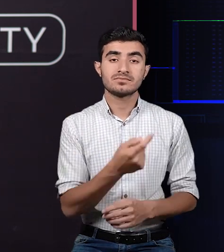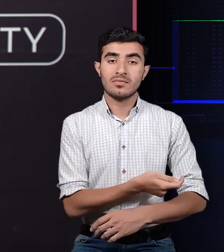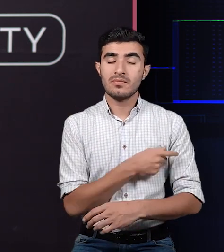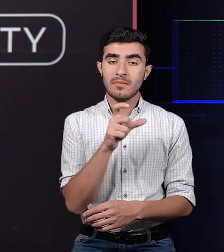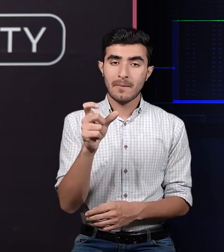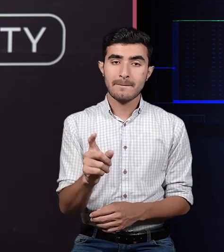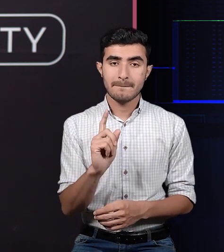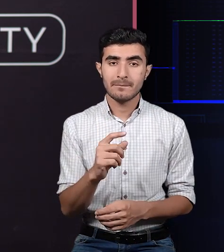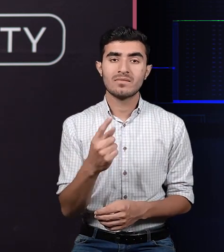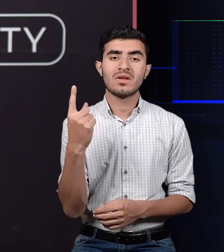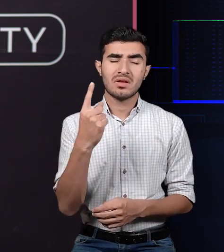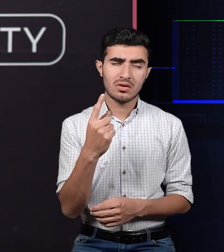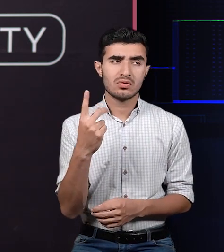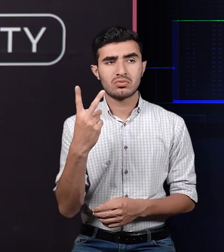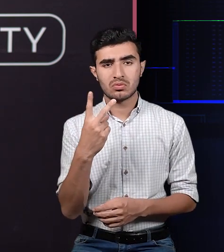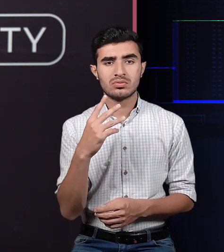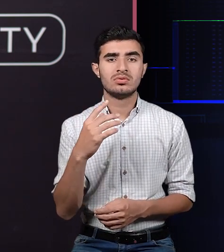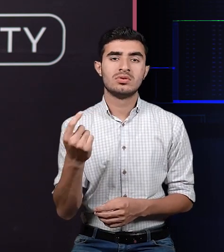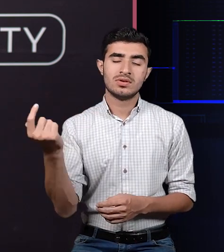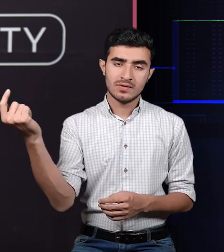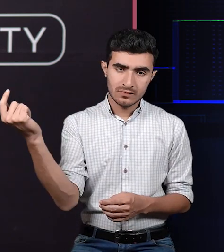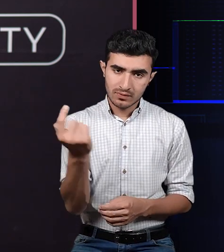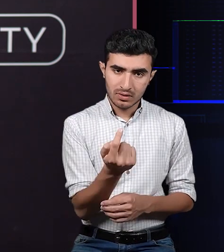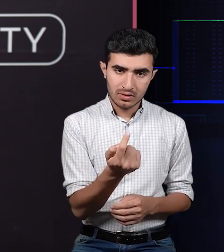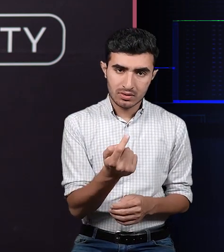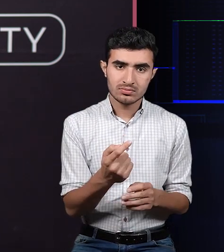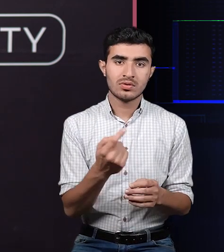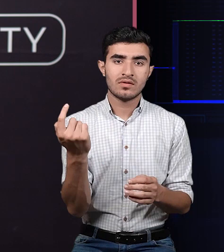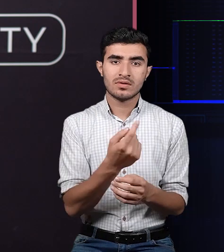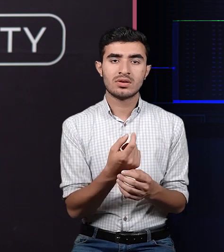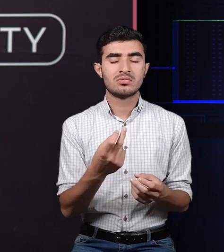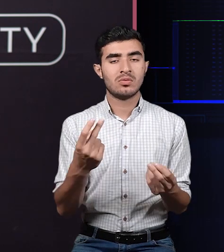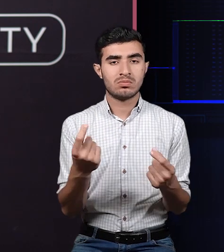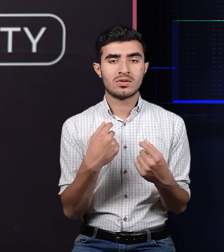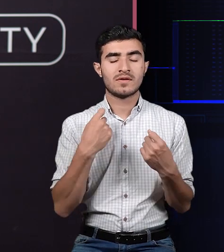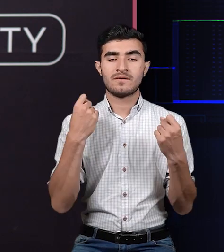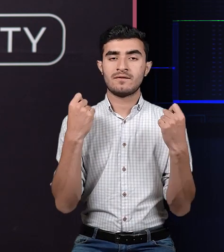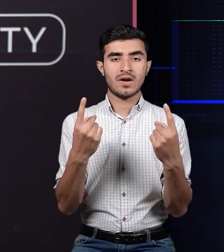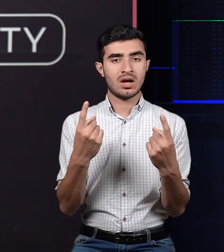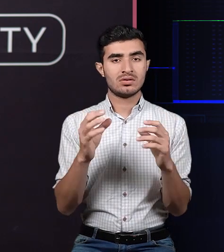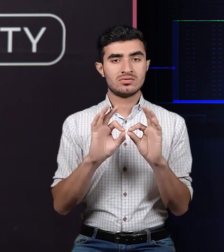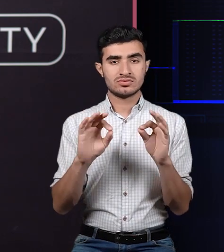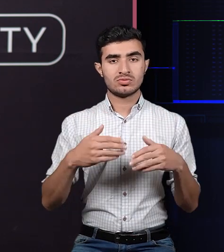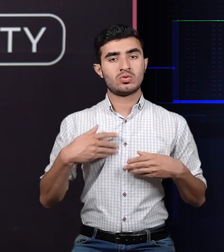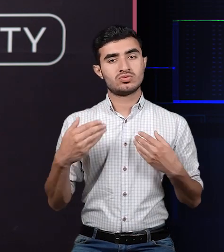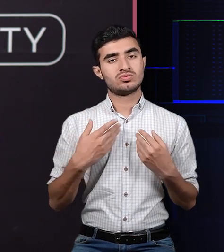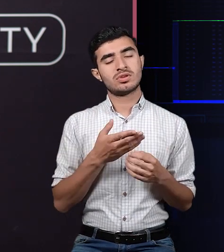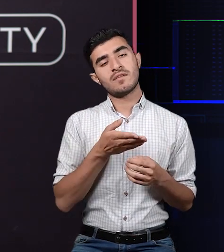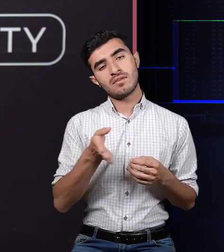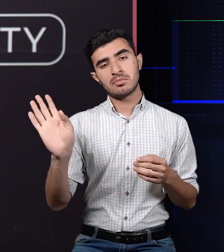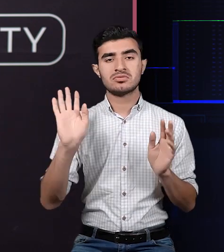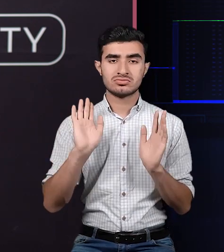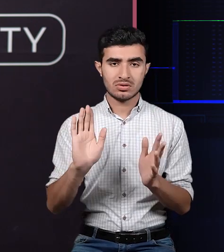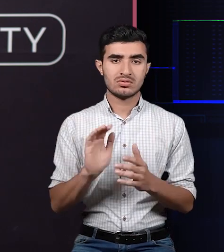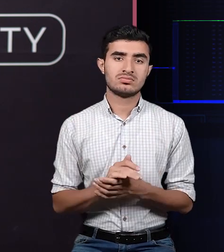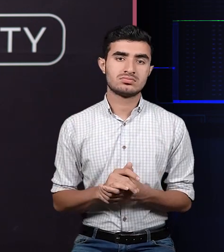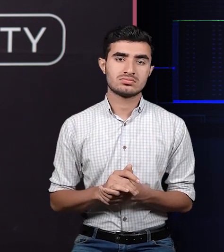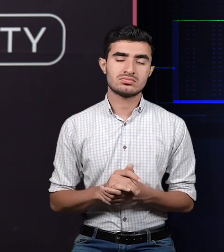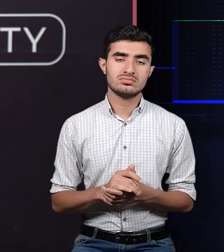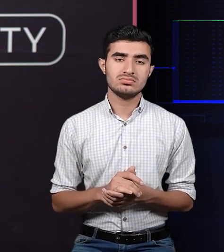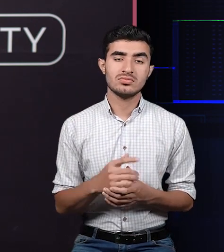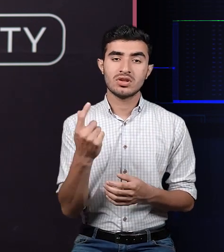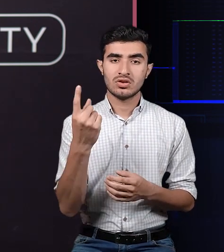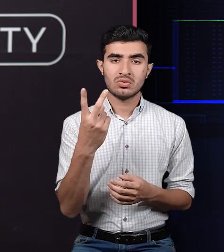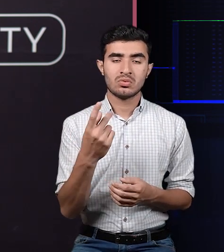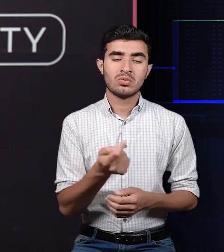ہے۔ کوئی مریض 1 دن کے لیے وارڈ میں داخل ہوتا، پھر بہتر ہونے پر خوشی